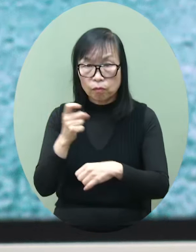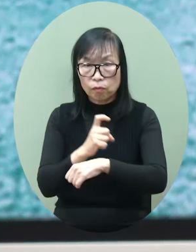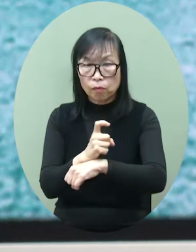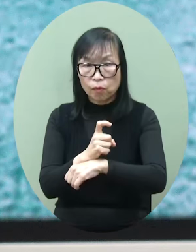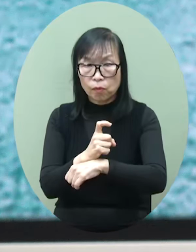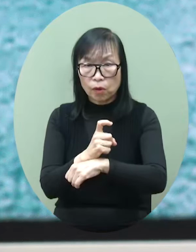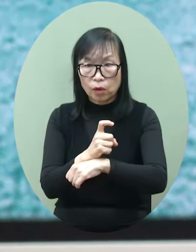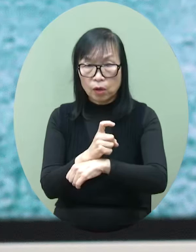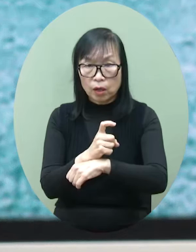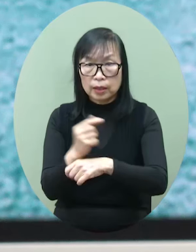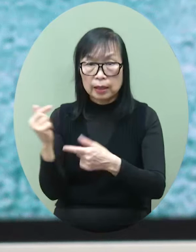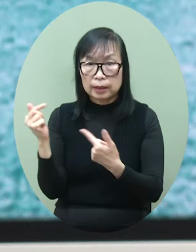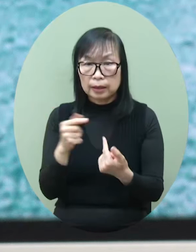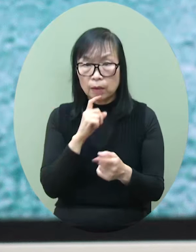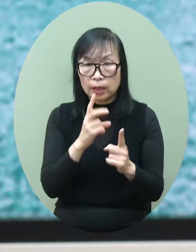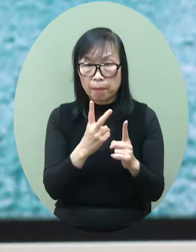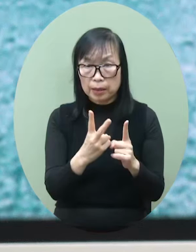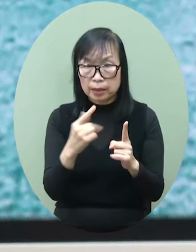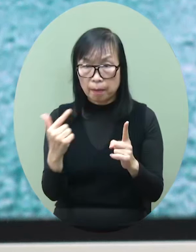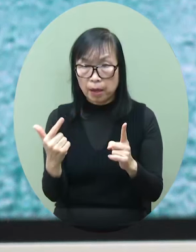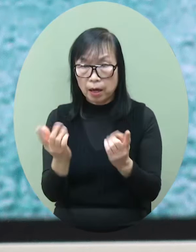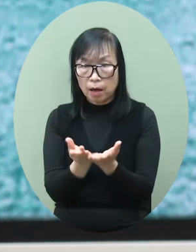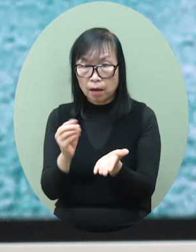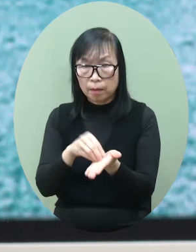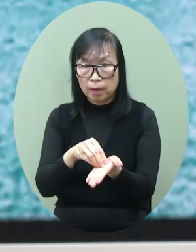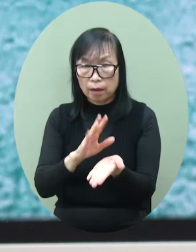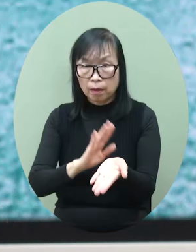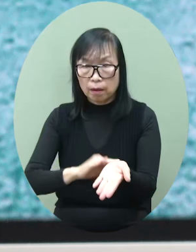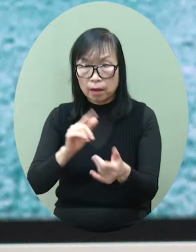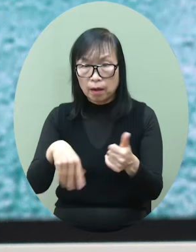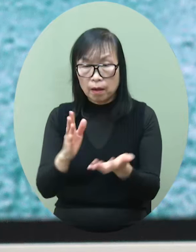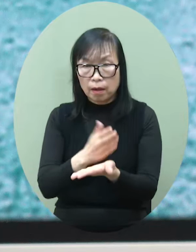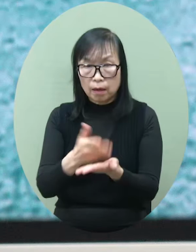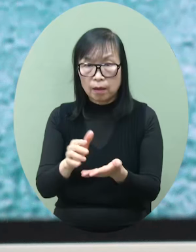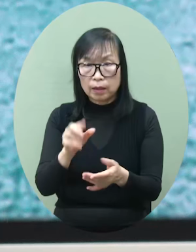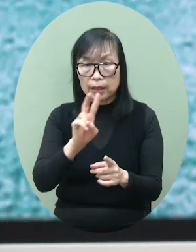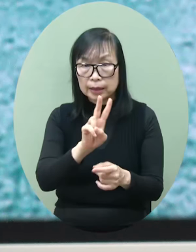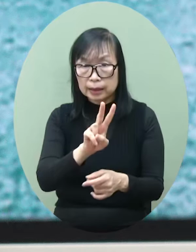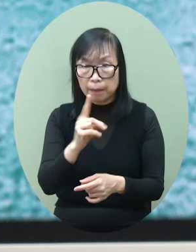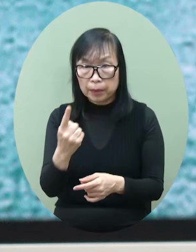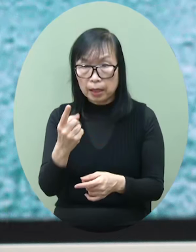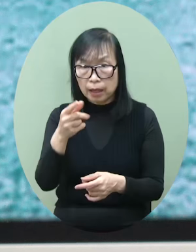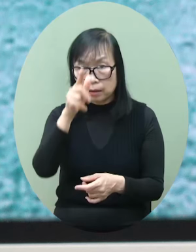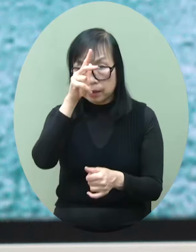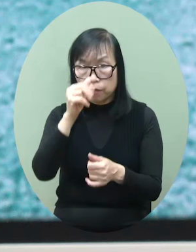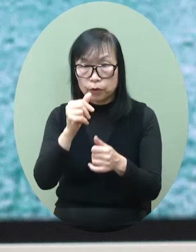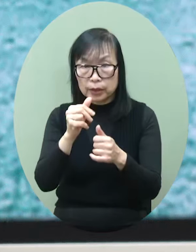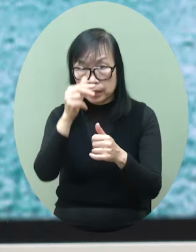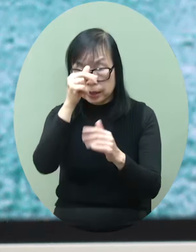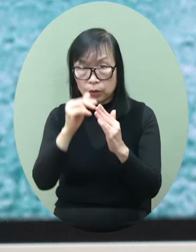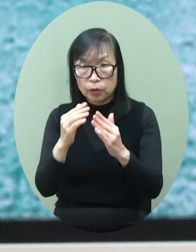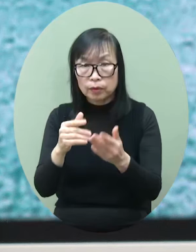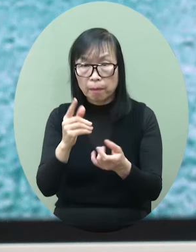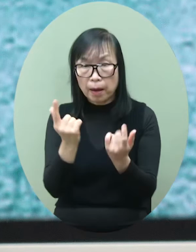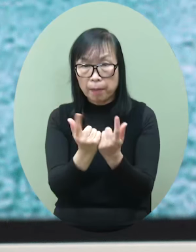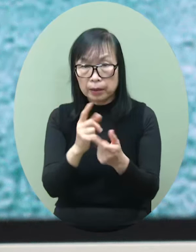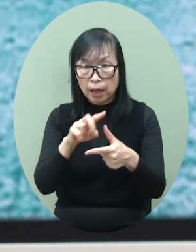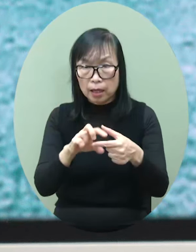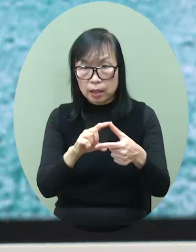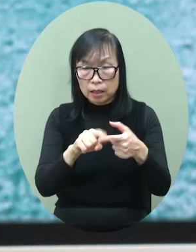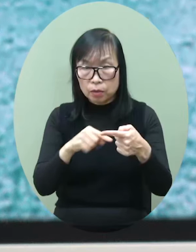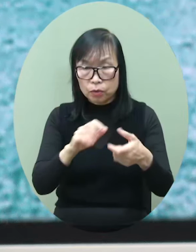點鐘我們仍然有128名確診的病人分別在21間公立醫院和北大嶼山醫